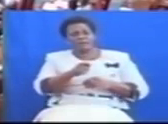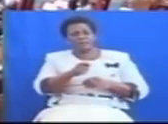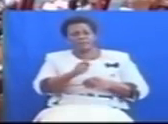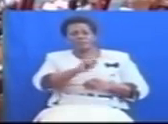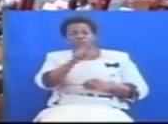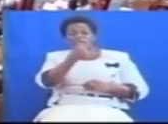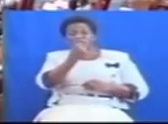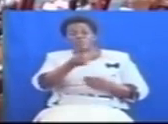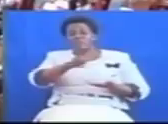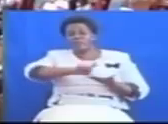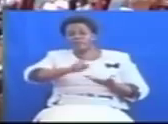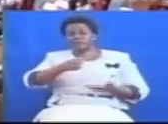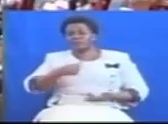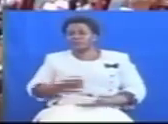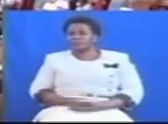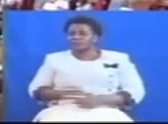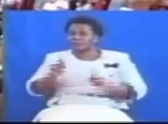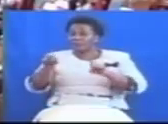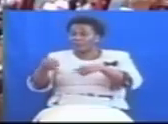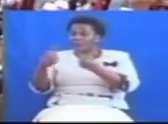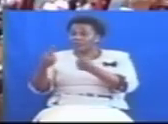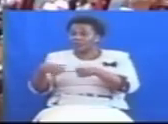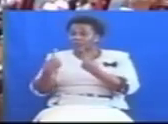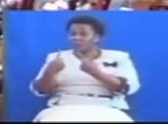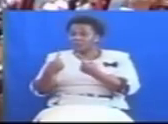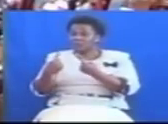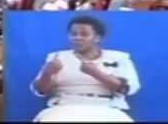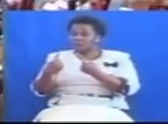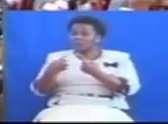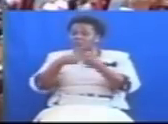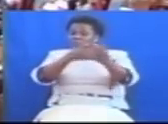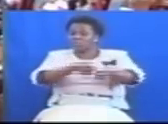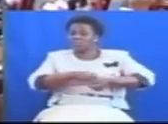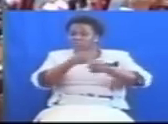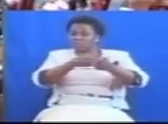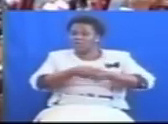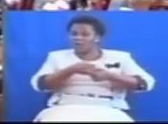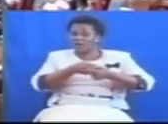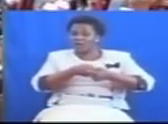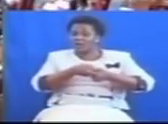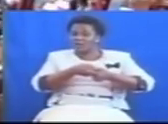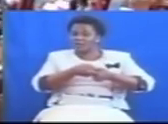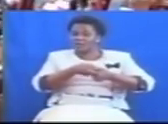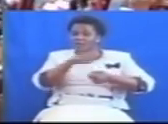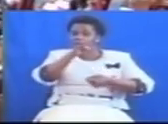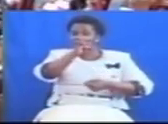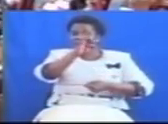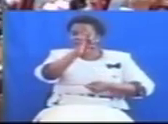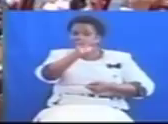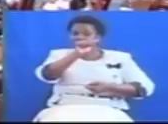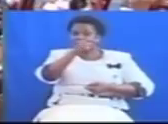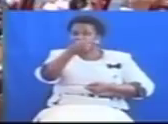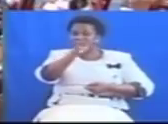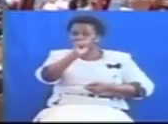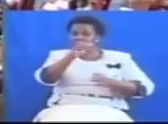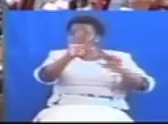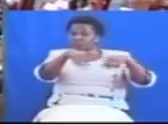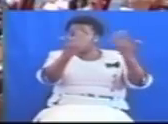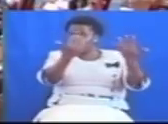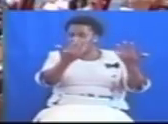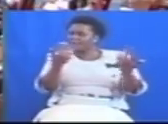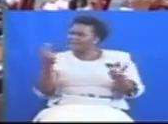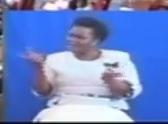nyongeza. Matatizo yaliyoko huko kwenye shamba la Ifata mkoa wa Rukwa yanafanana kabisa na matatizo yaliyoko